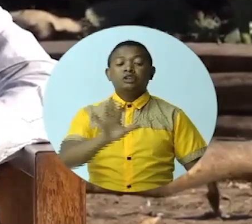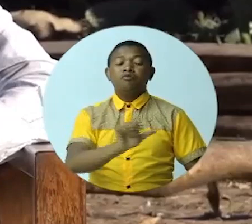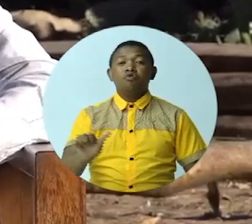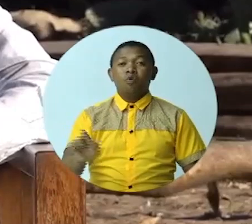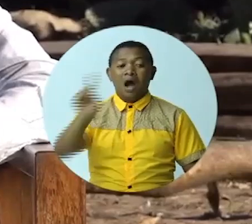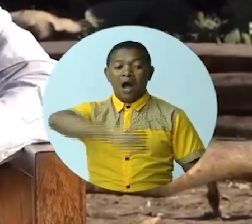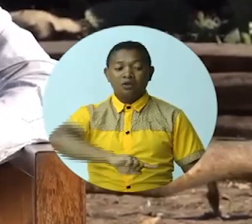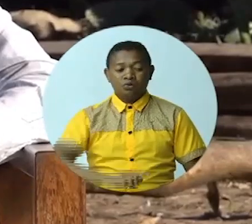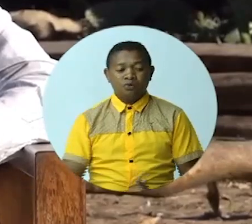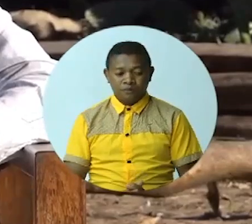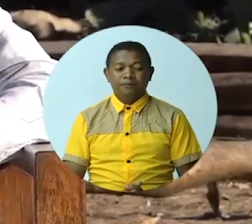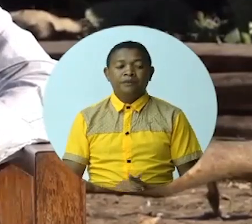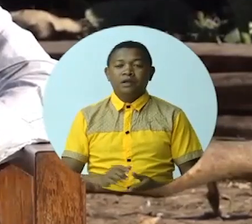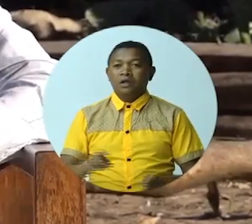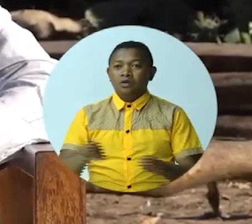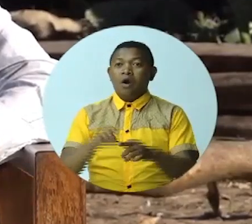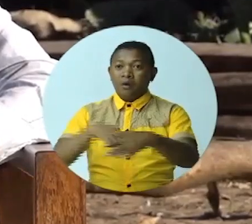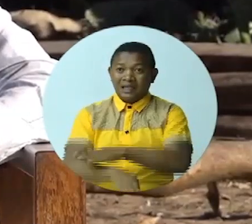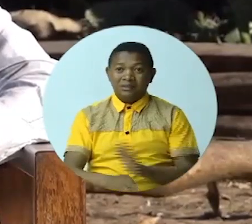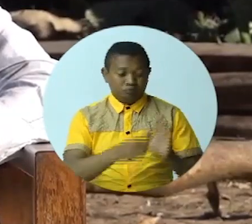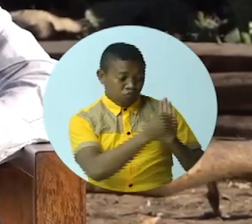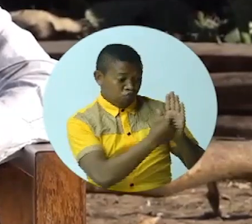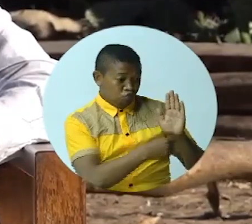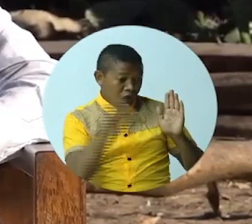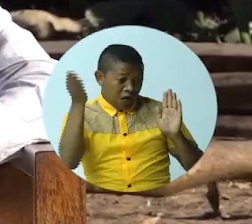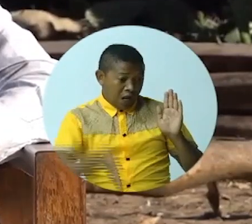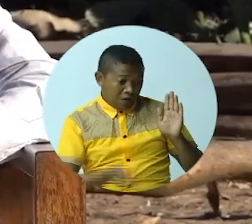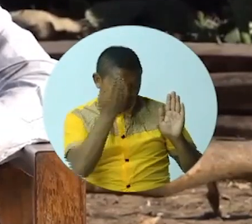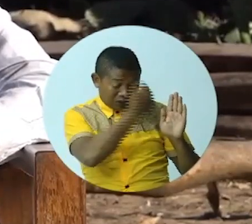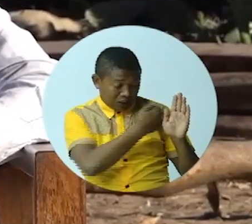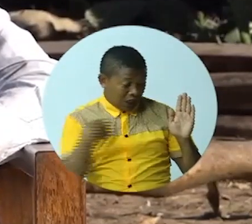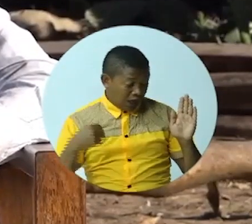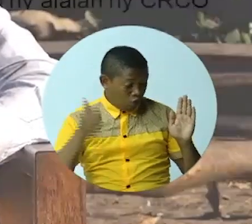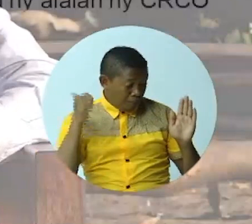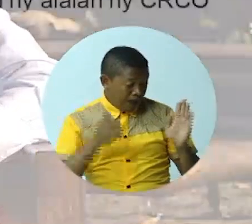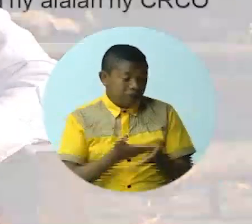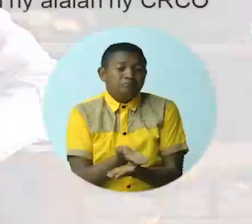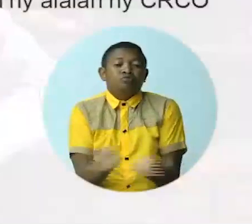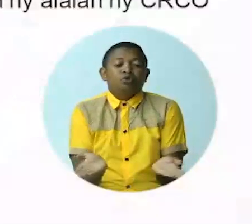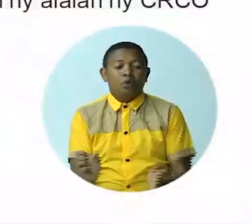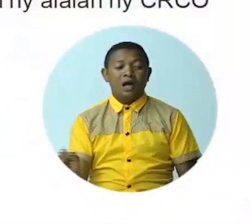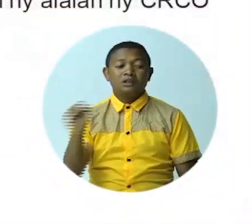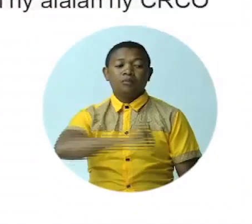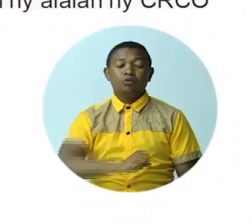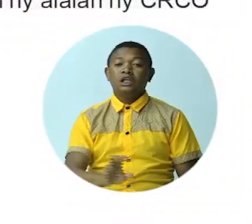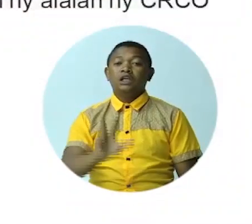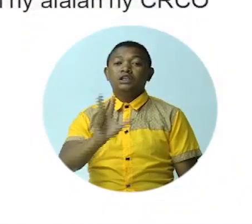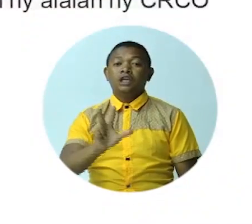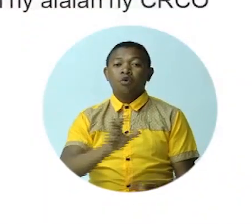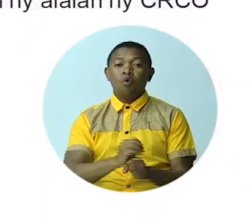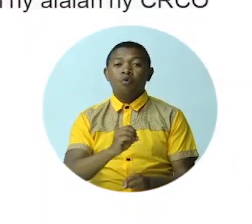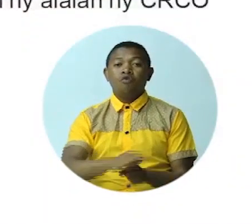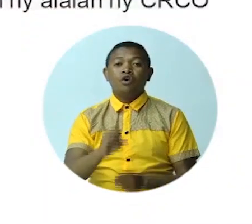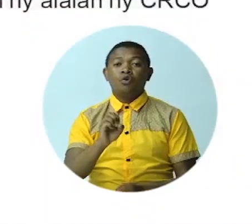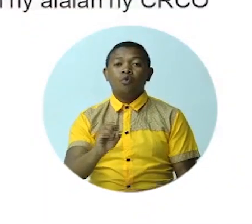a araka ny didim-panjakana izay navoaka omaly asabotsy fahatelo oktobra roapolo sy roa